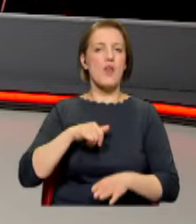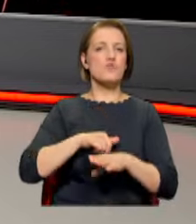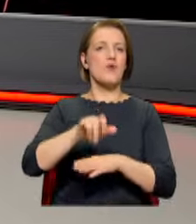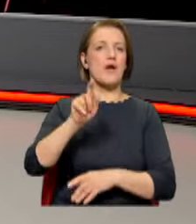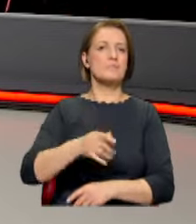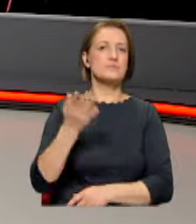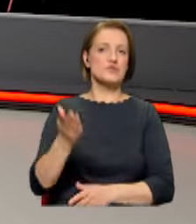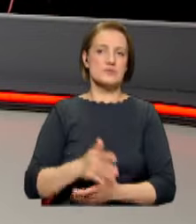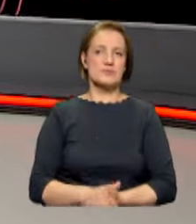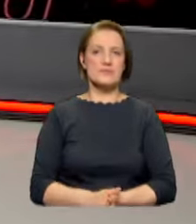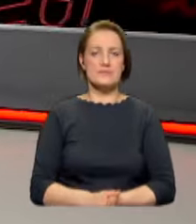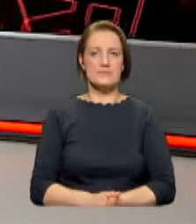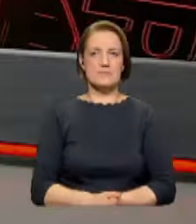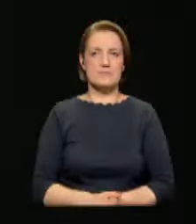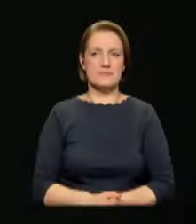uçağını